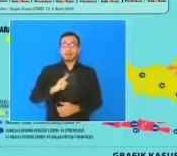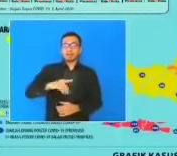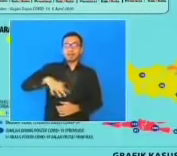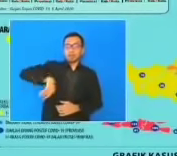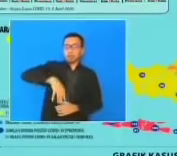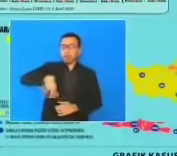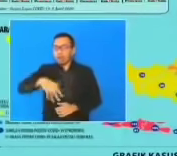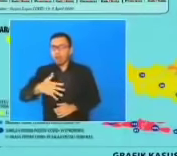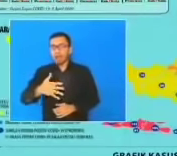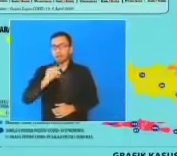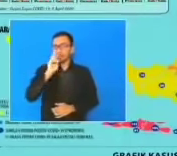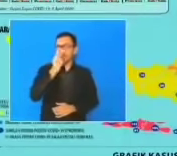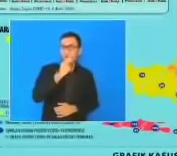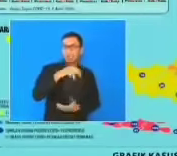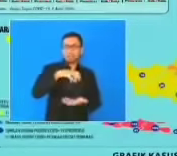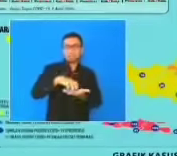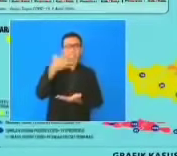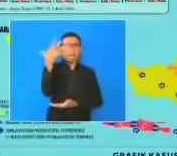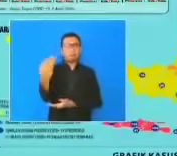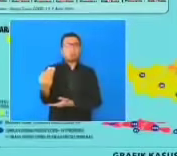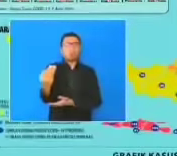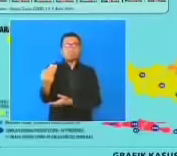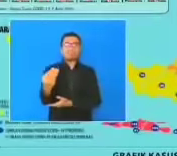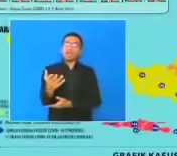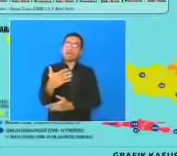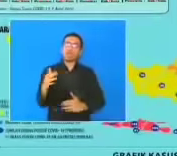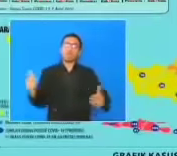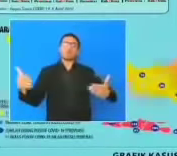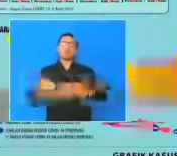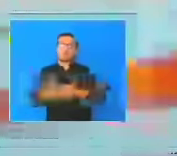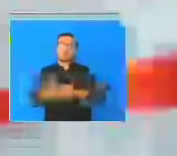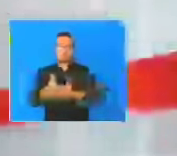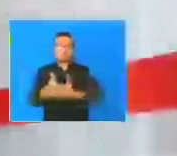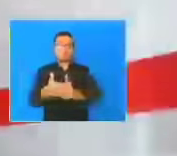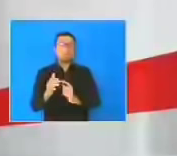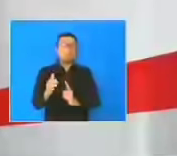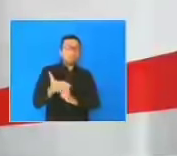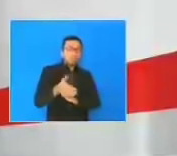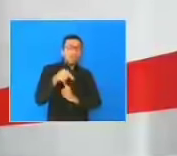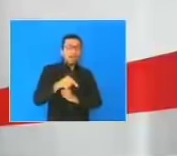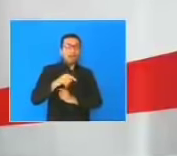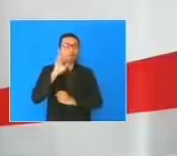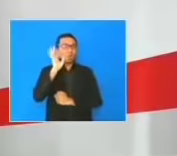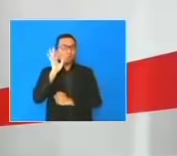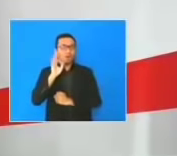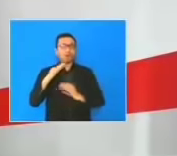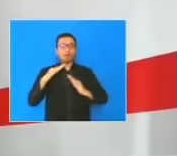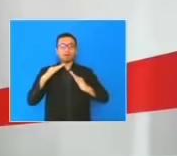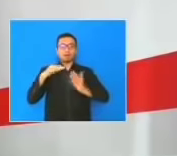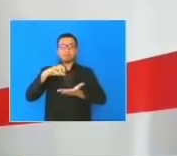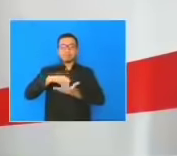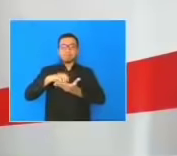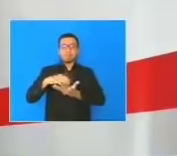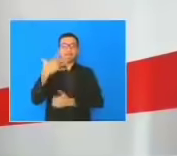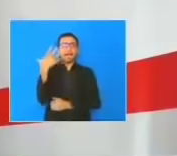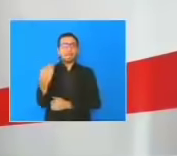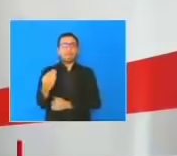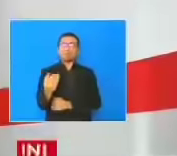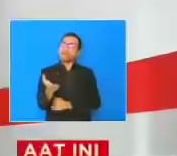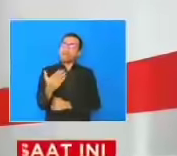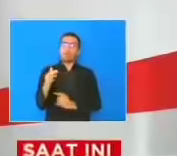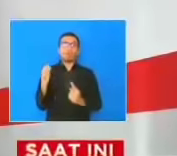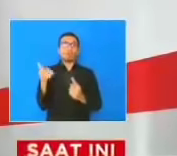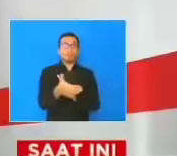di kampung, kita melindungi orang tua kita yang berada di kampung. Insya Allah dengan cara